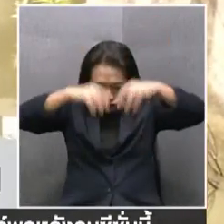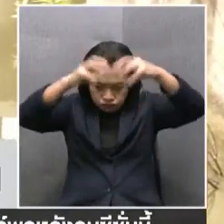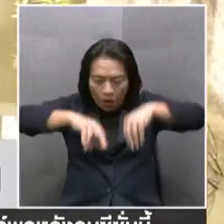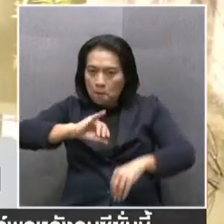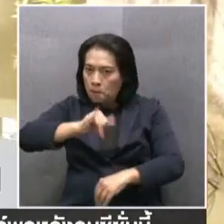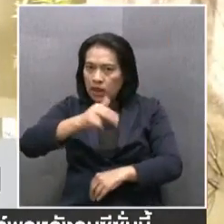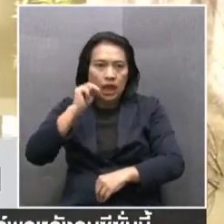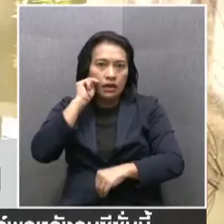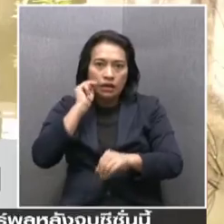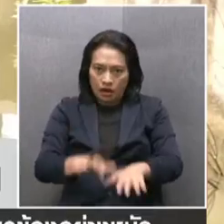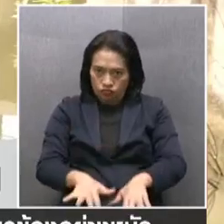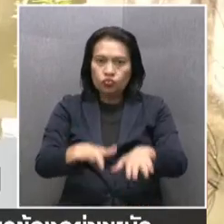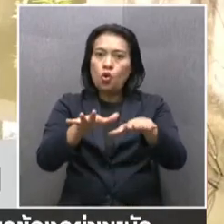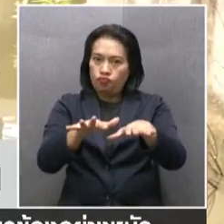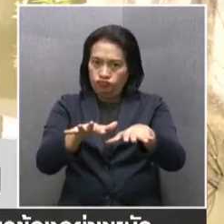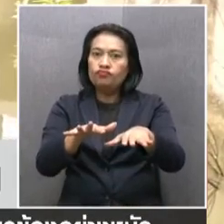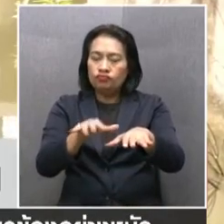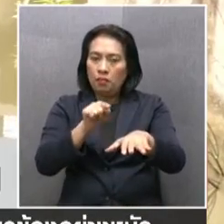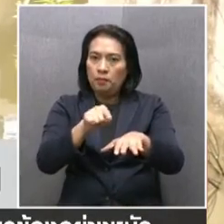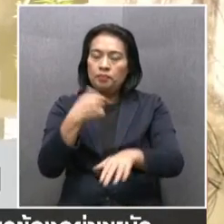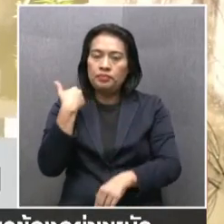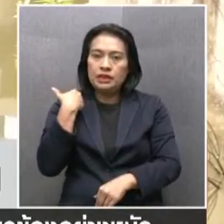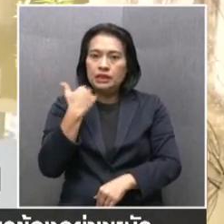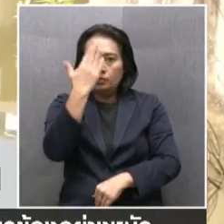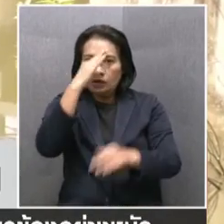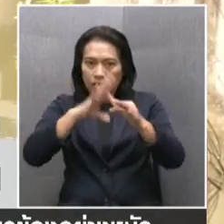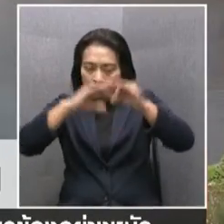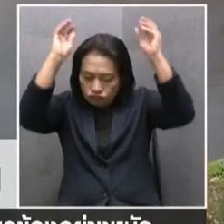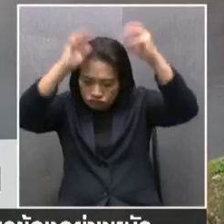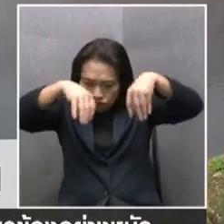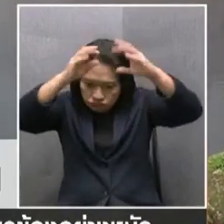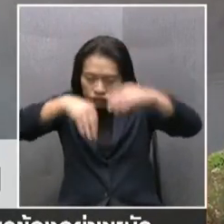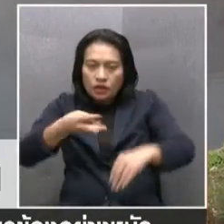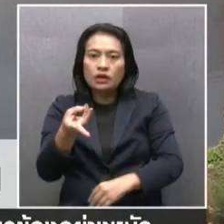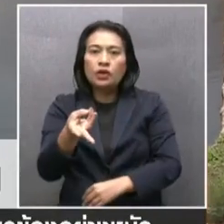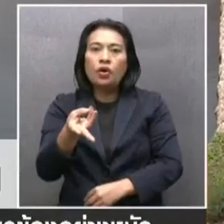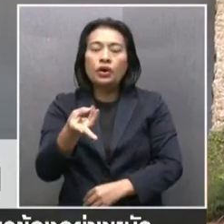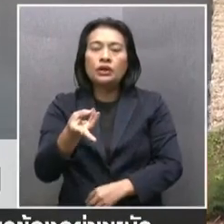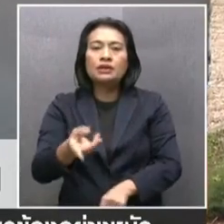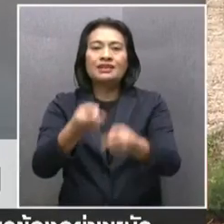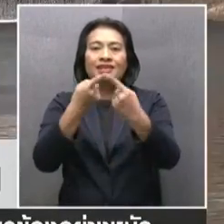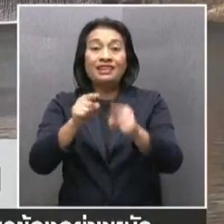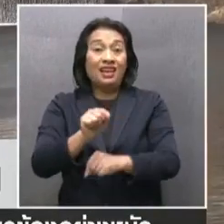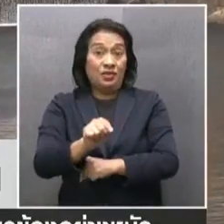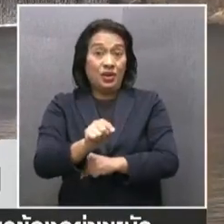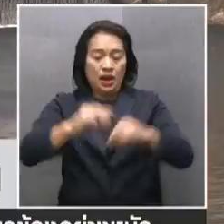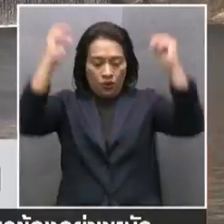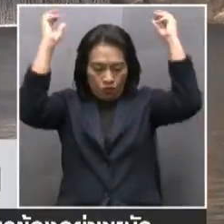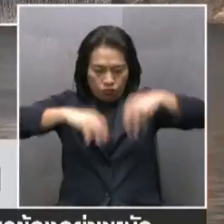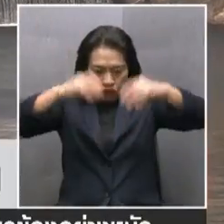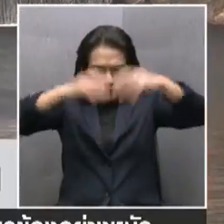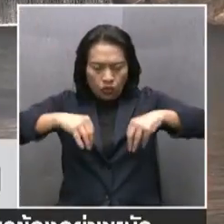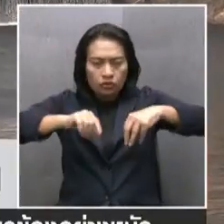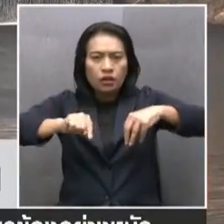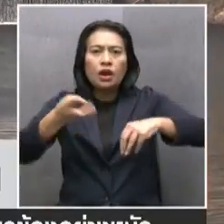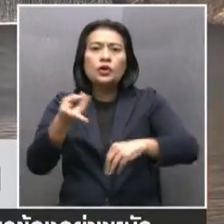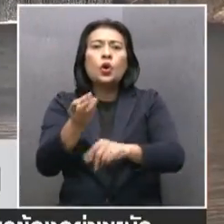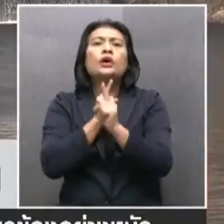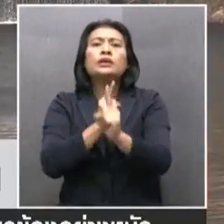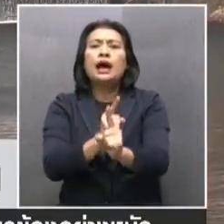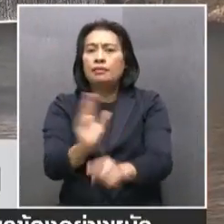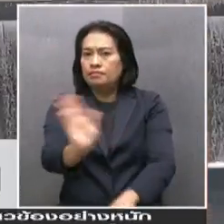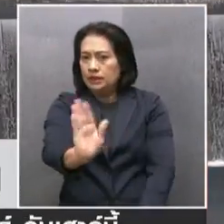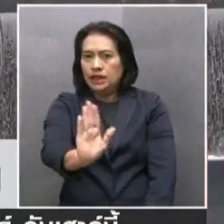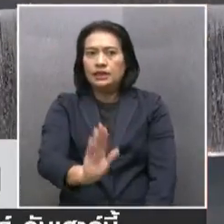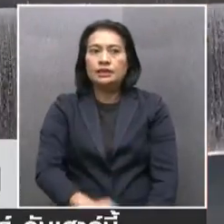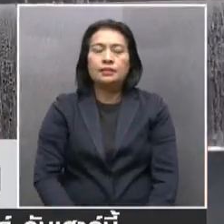ท่วมนะคะเพราะแม้ว่าค่าเฉลี่ยของฝนจะน้อยแต่ไม่ได้หมายความว่าฝนที่ตกลงมาจะมีปริมาณน้อยตามไปด้วยค่ะอาจจะเป็น